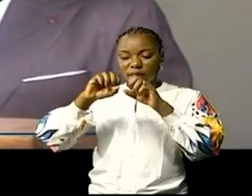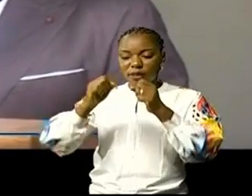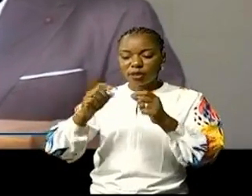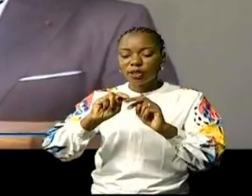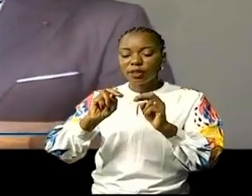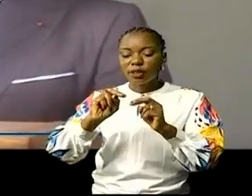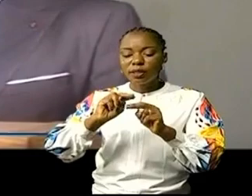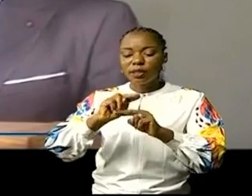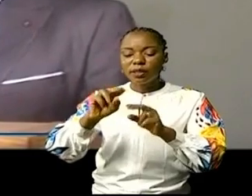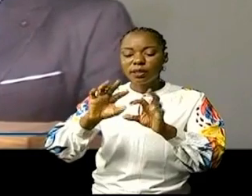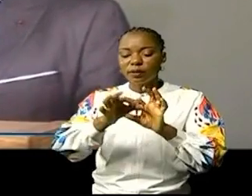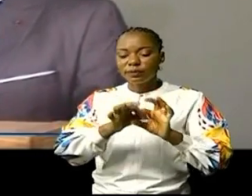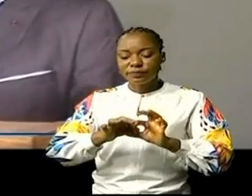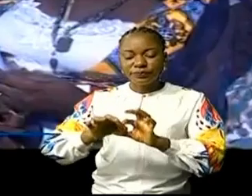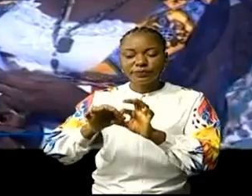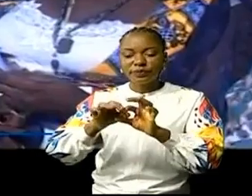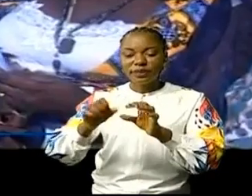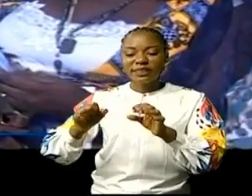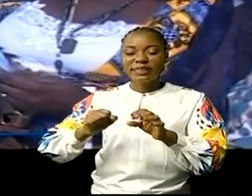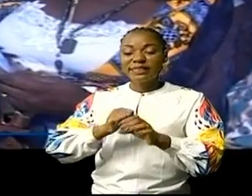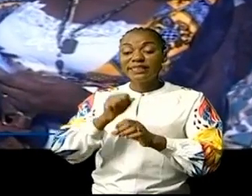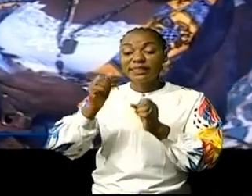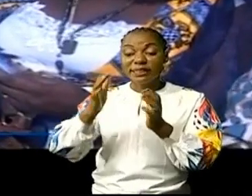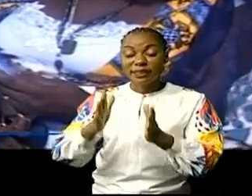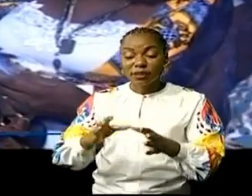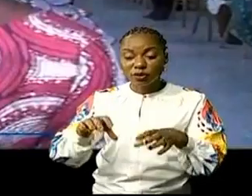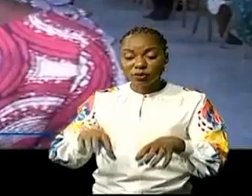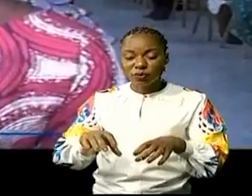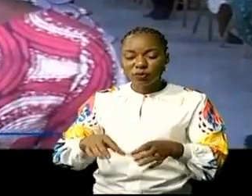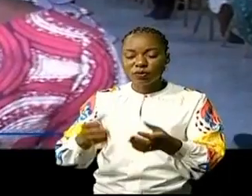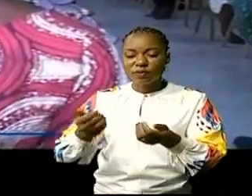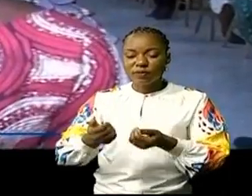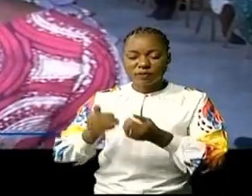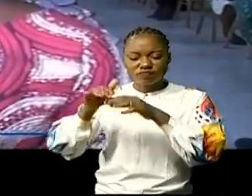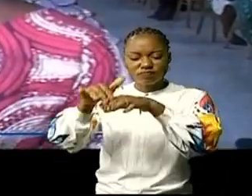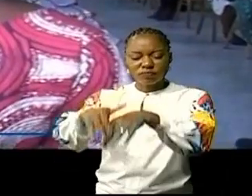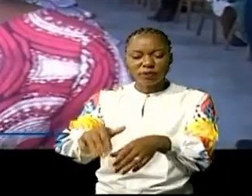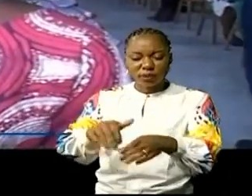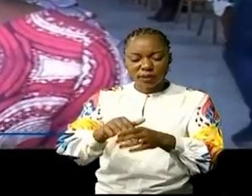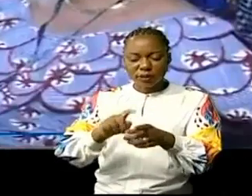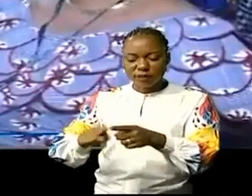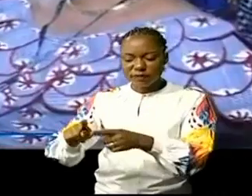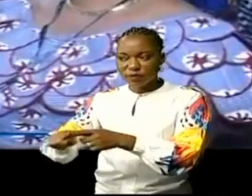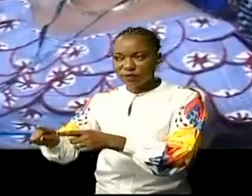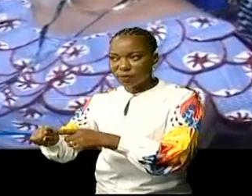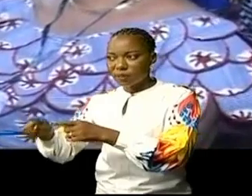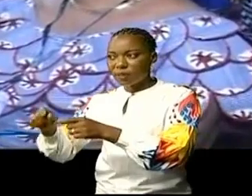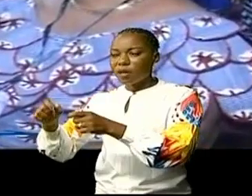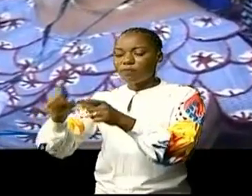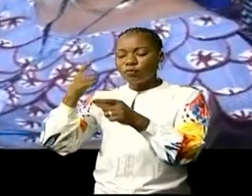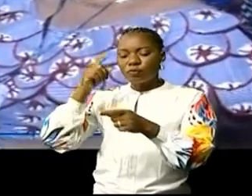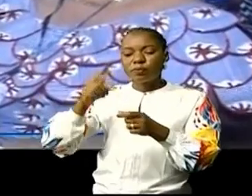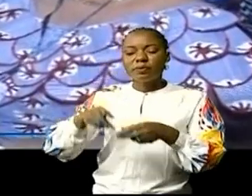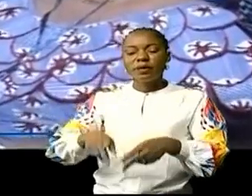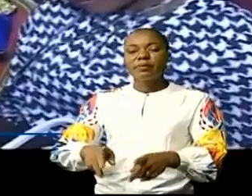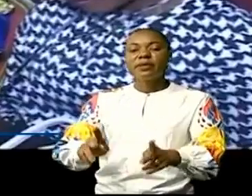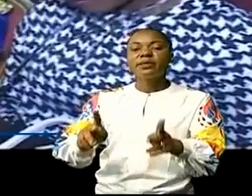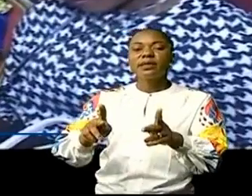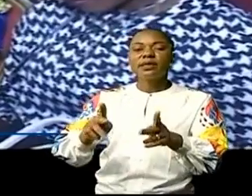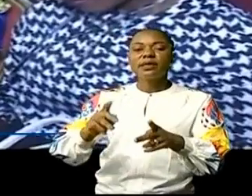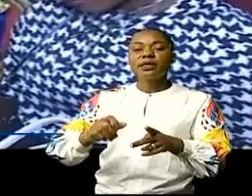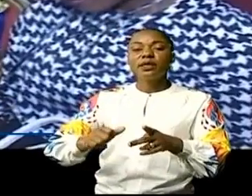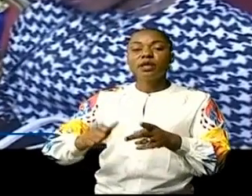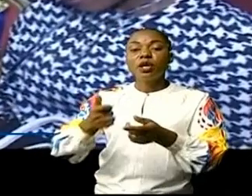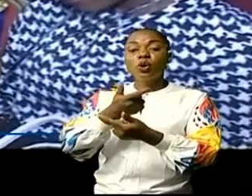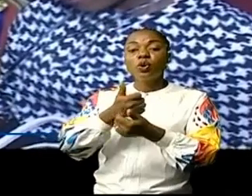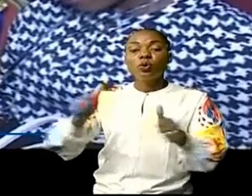Congo, lance un appel à toutes les femmes à adhérer massivement dans différents syndicats de travailleurs pour permettre une